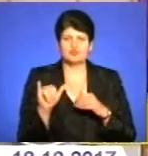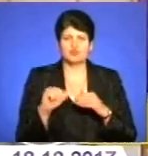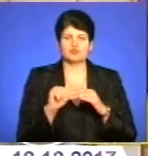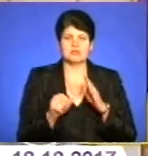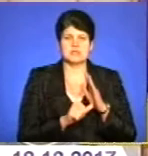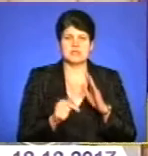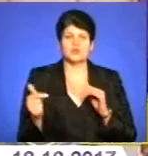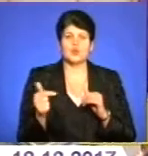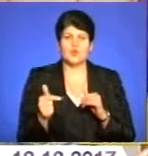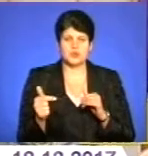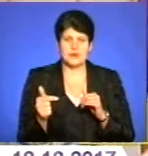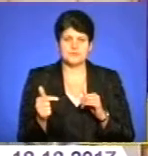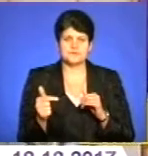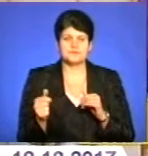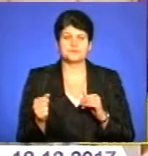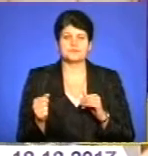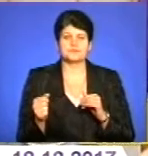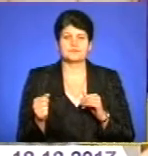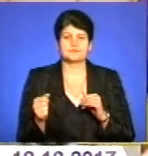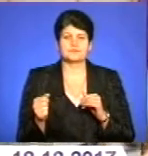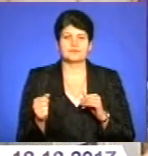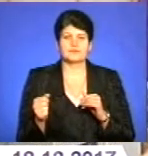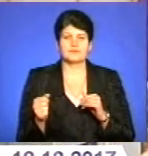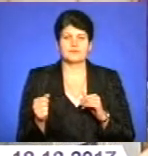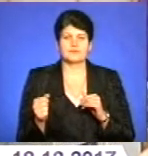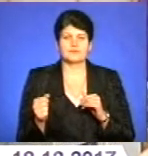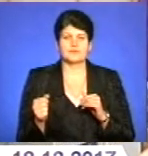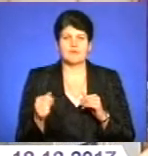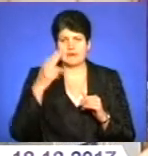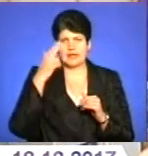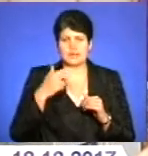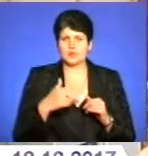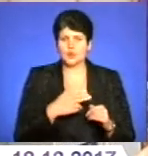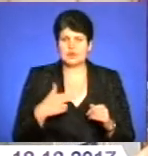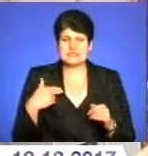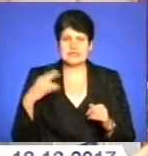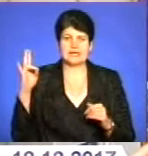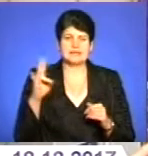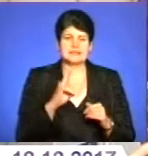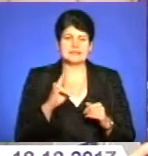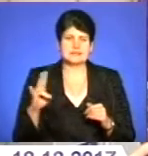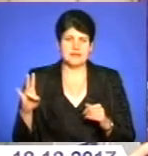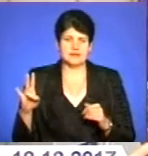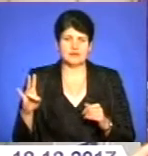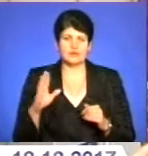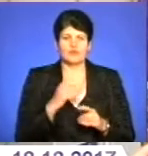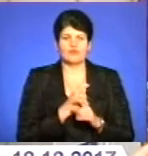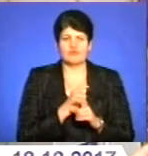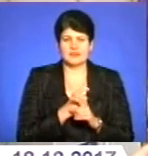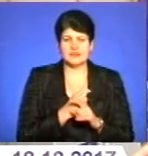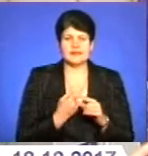грудня, в католицькій церкві на Мексико Плаза в Відні.